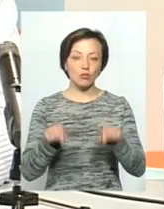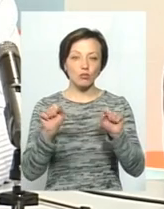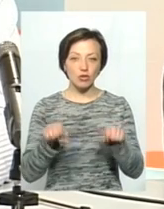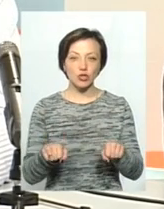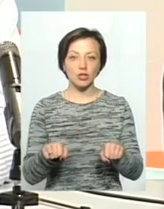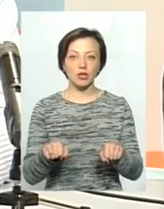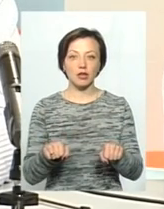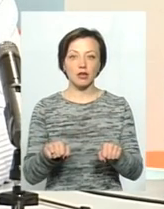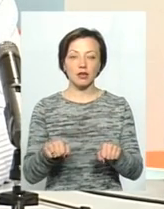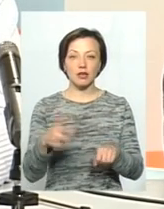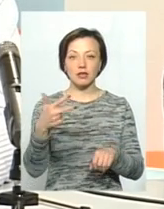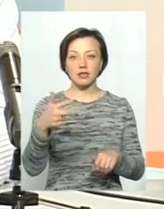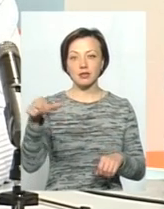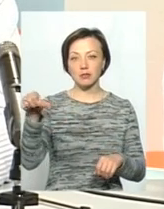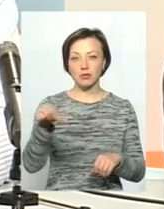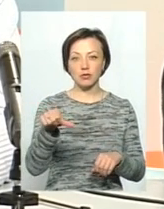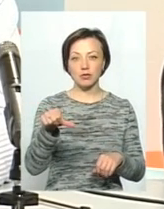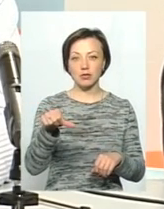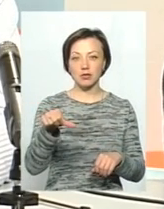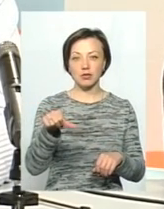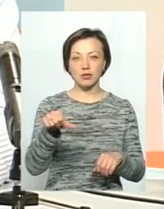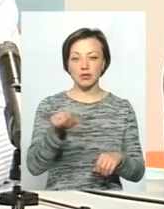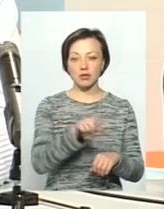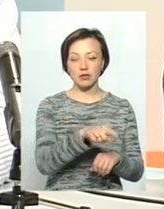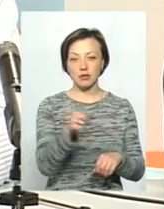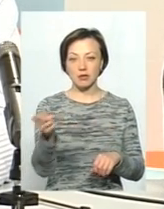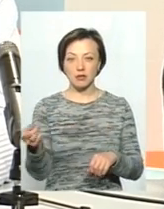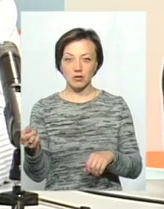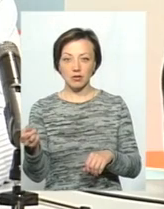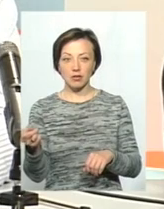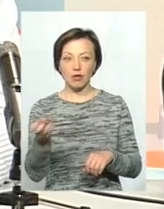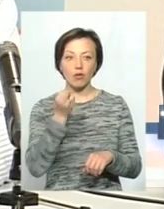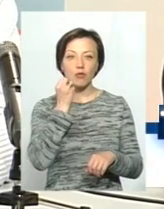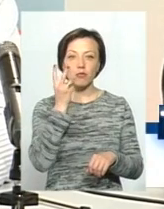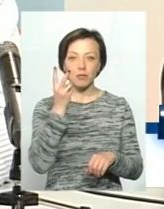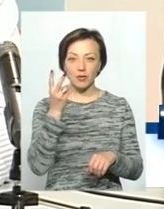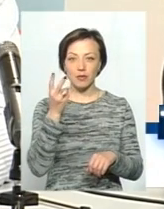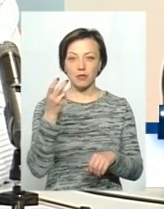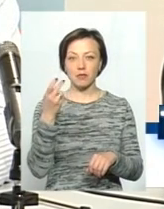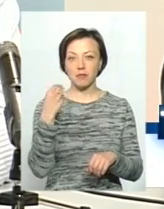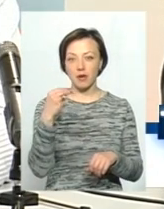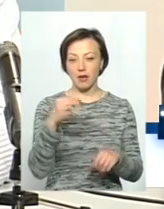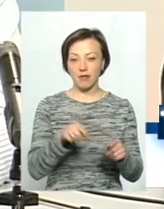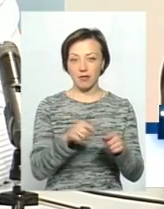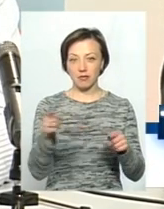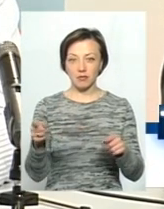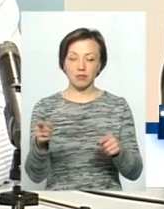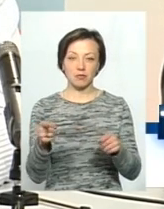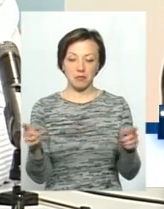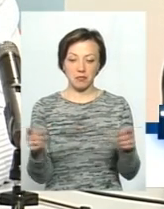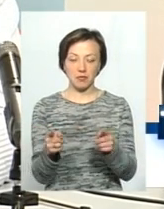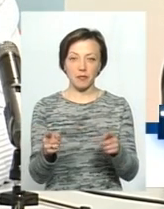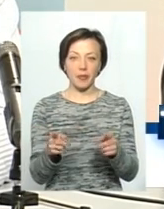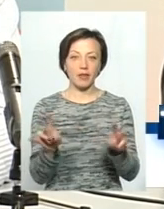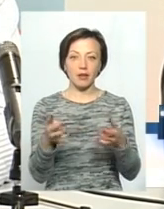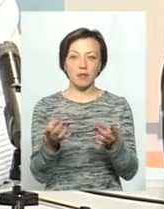за півчаса там приїхати з місту в місто під час в обідню перерву. Це вже великий плюс є, що півжиття